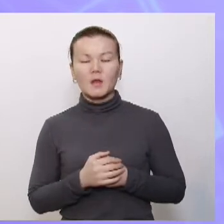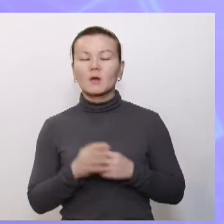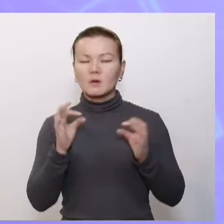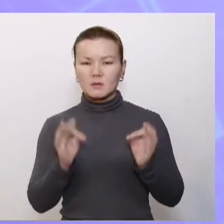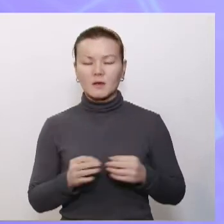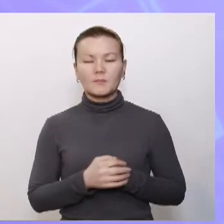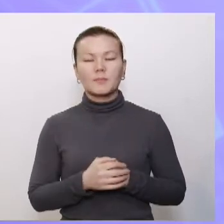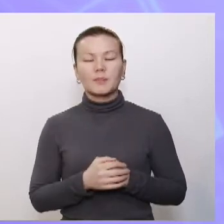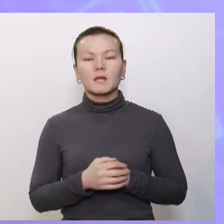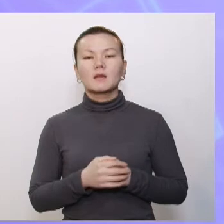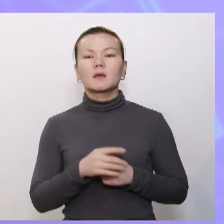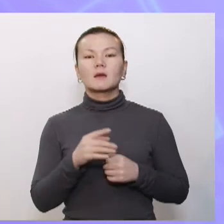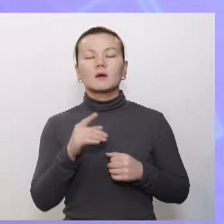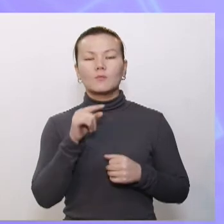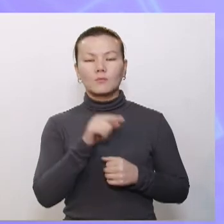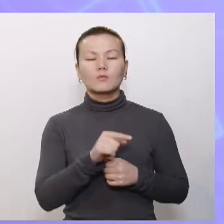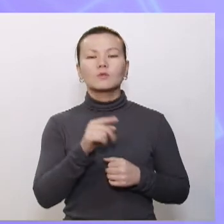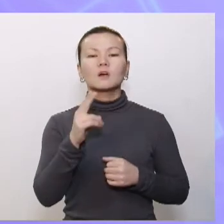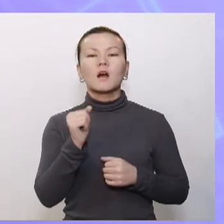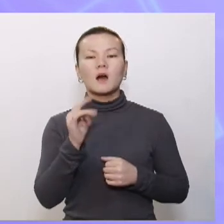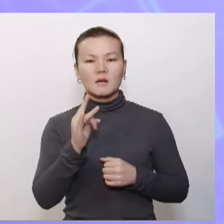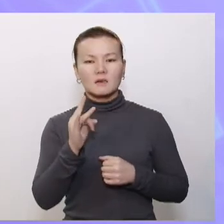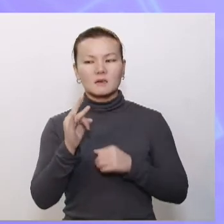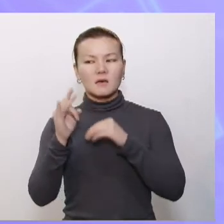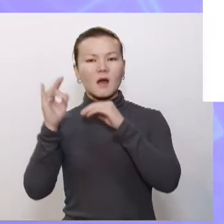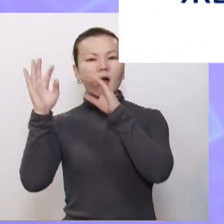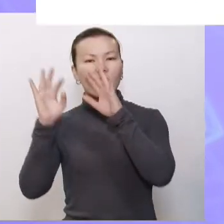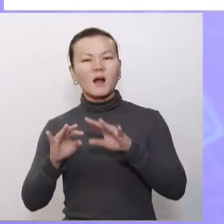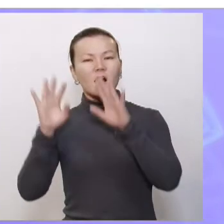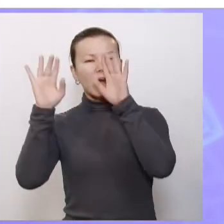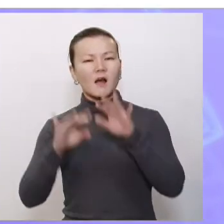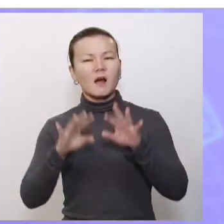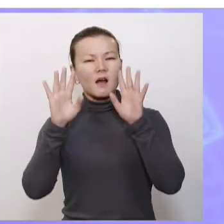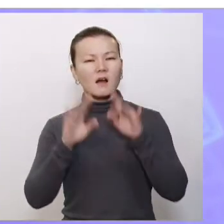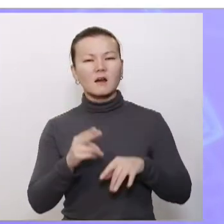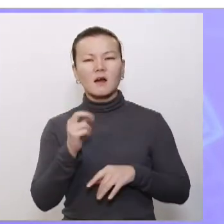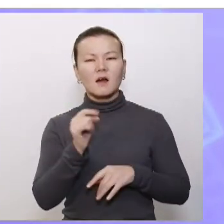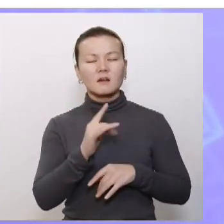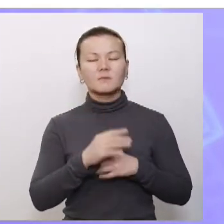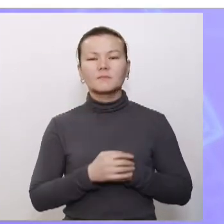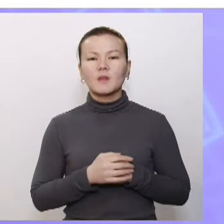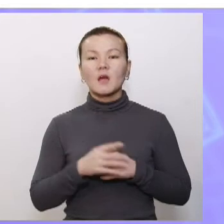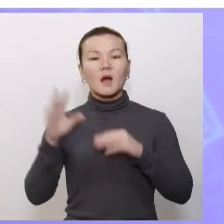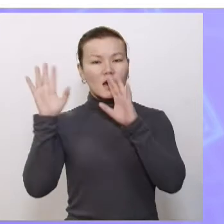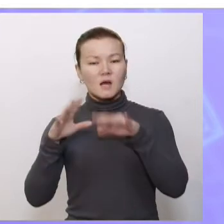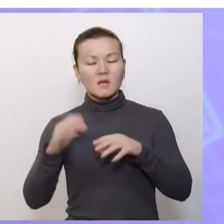Ооба, бул кар. Кар кышында жайт.